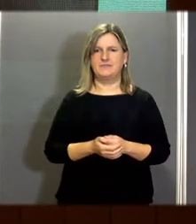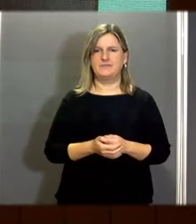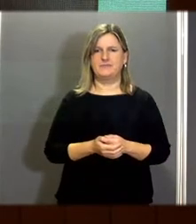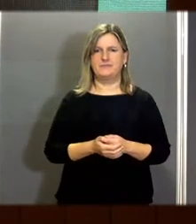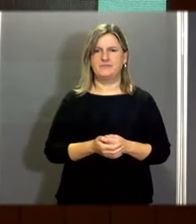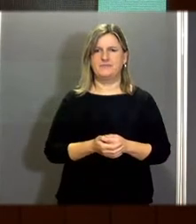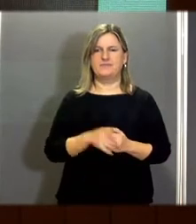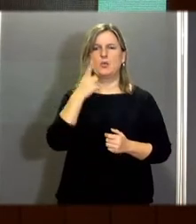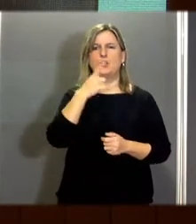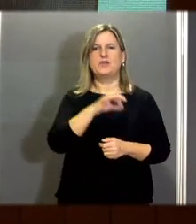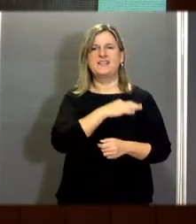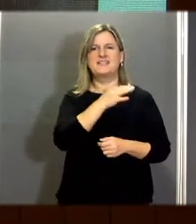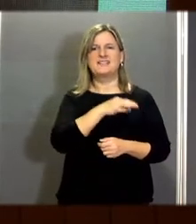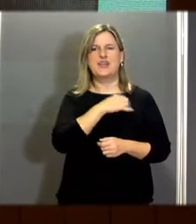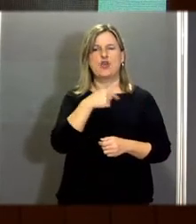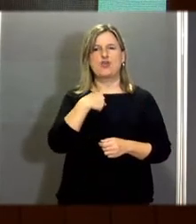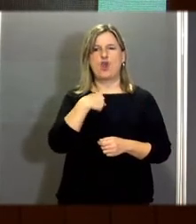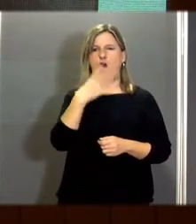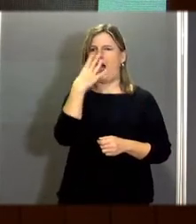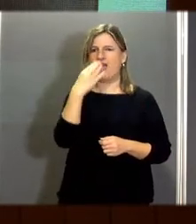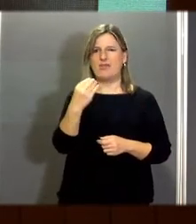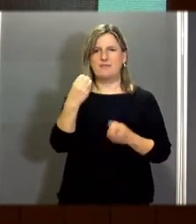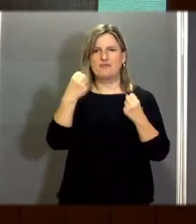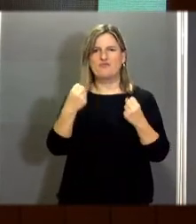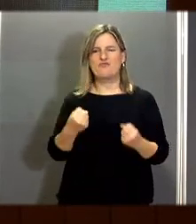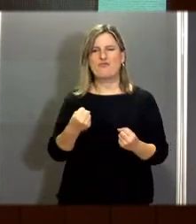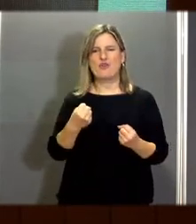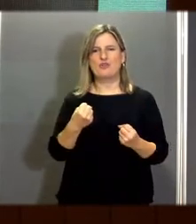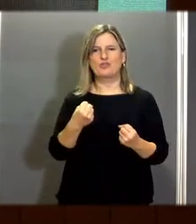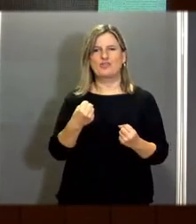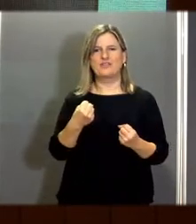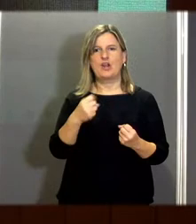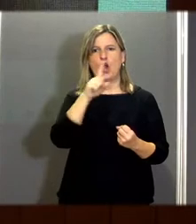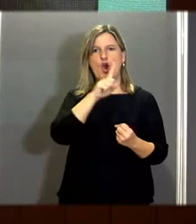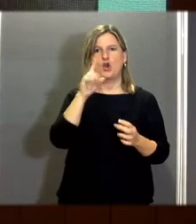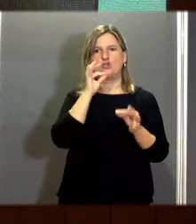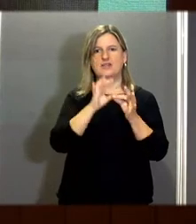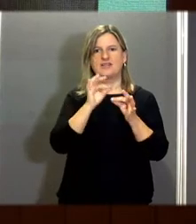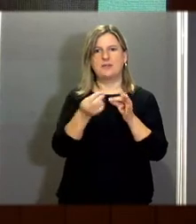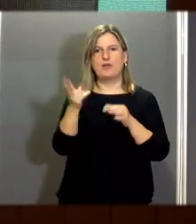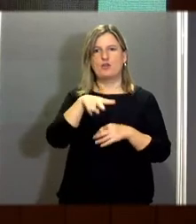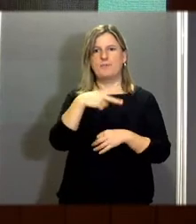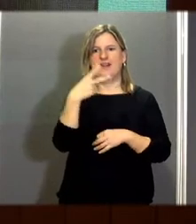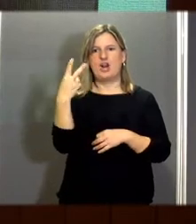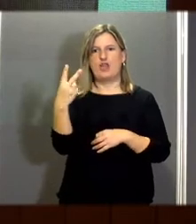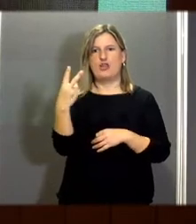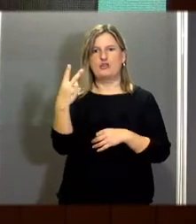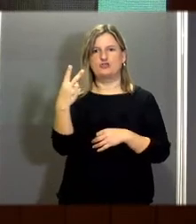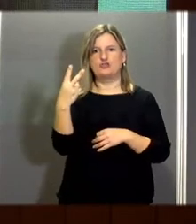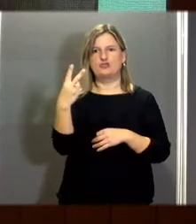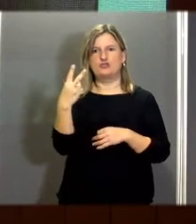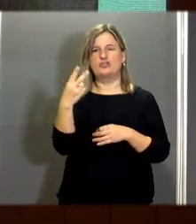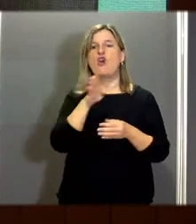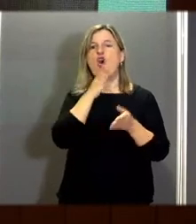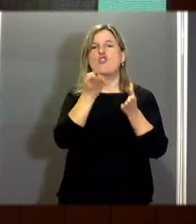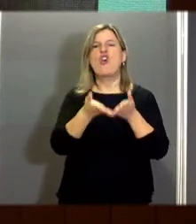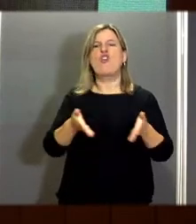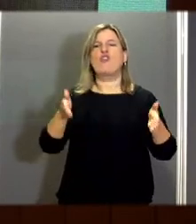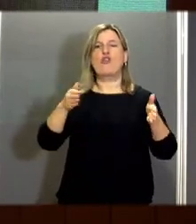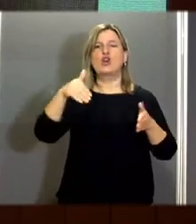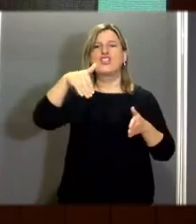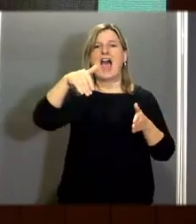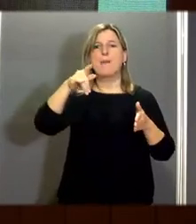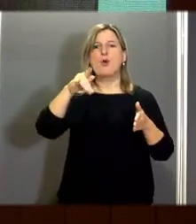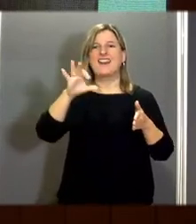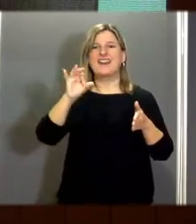Hi ha un senyor que jo admiro molt, que l'11 de setembre de 2002, al Fossar de les Moreres, va dir que en